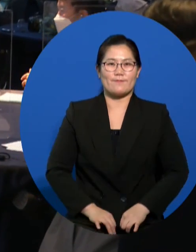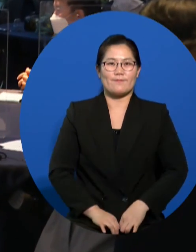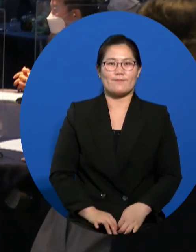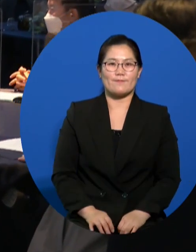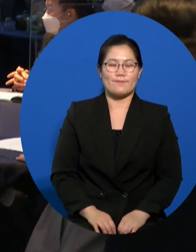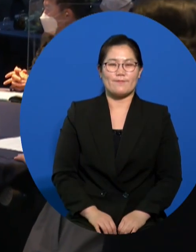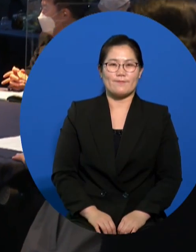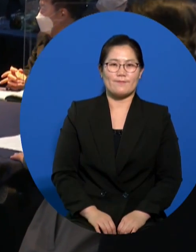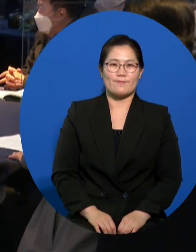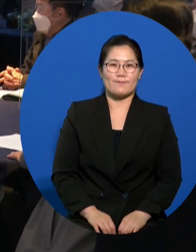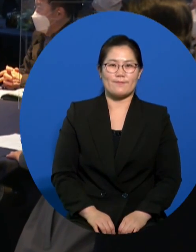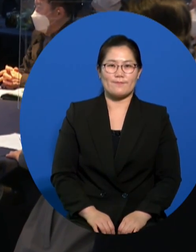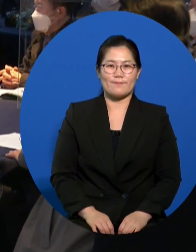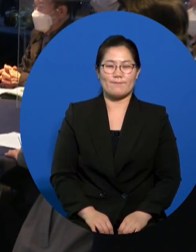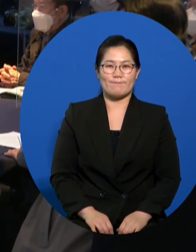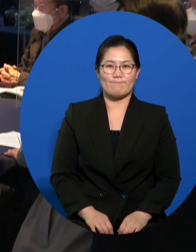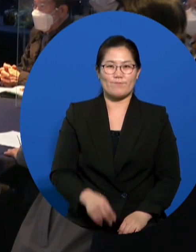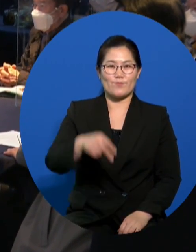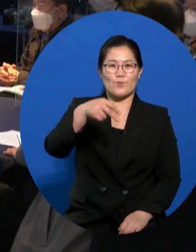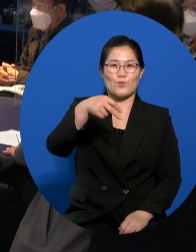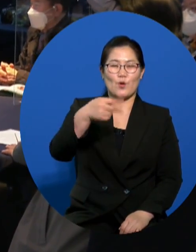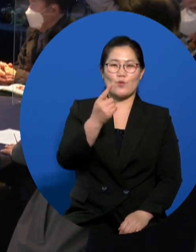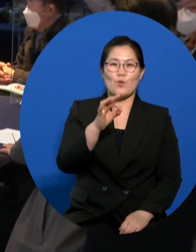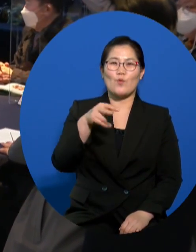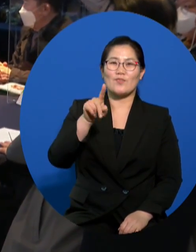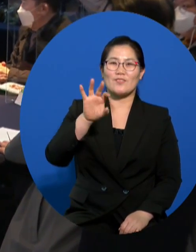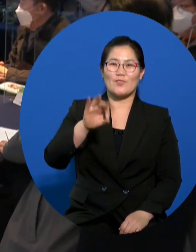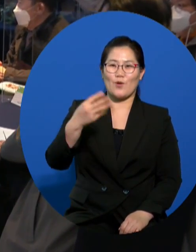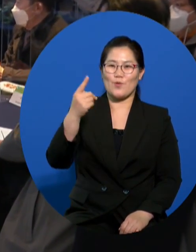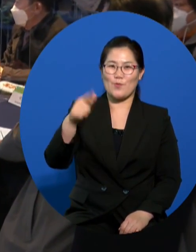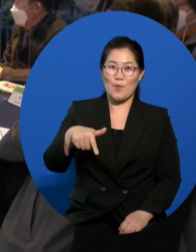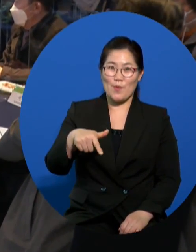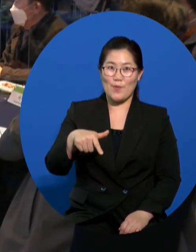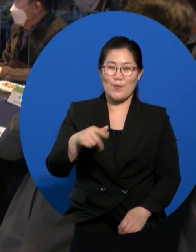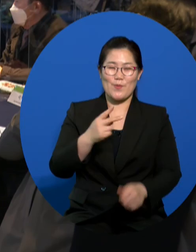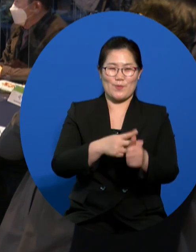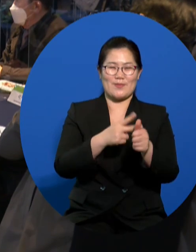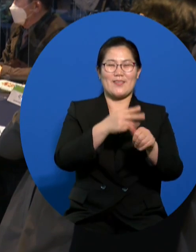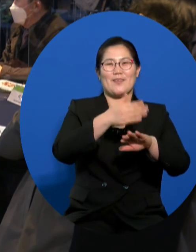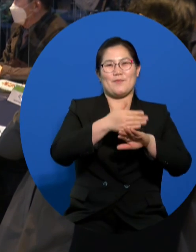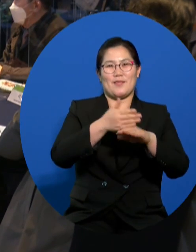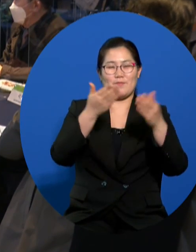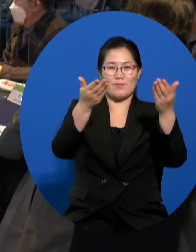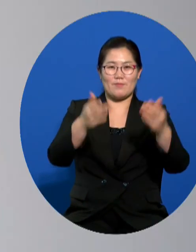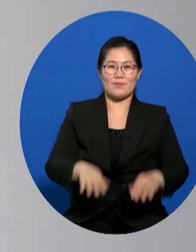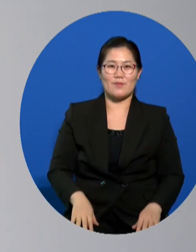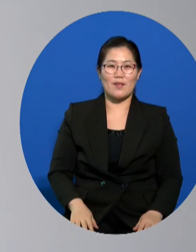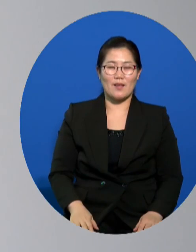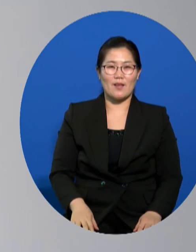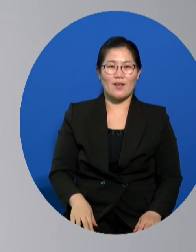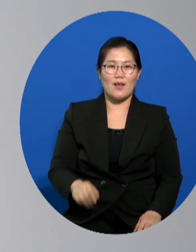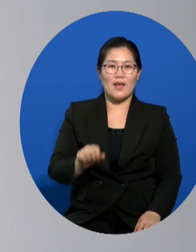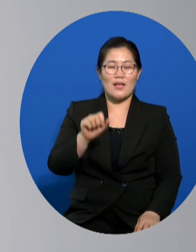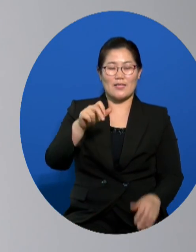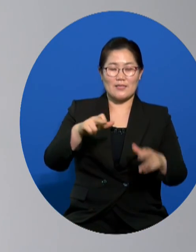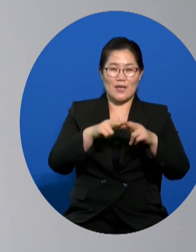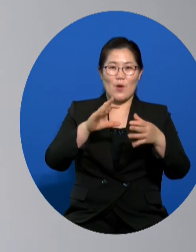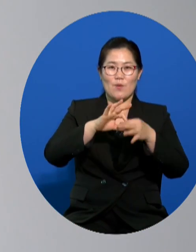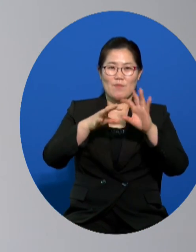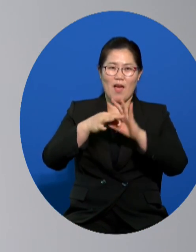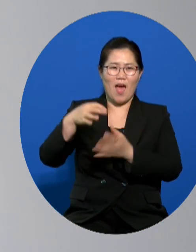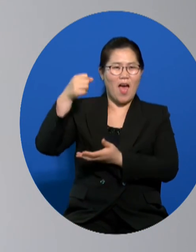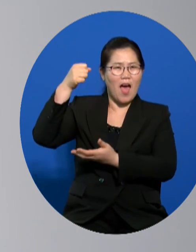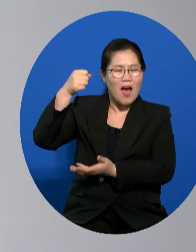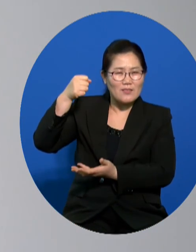네, 송성록 교수님 고맙습니다. 평창 패럴림픽이 남겼던 우리 스포츠 분야의 가치와 유산을 잘 이어갈 수 있도록 여러